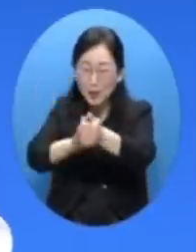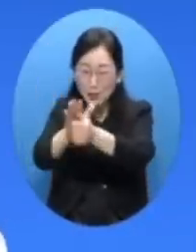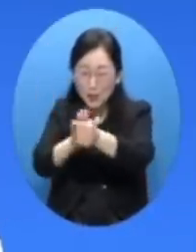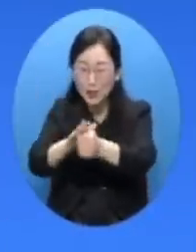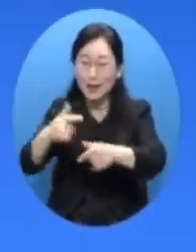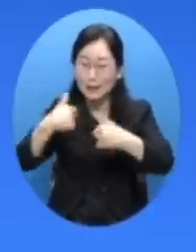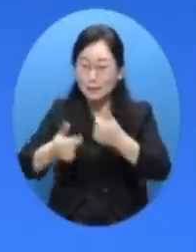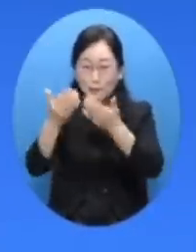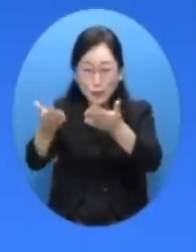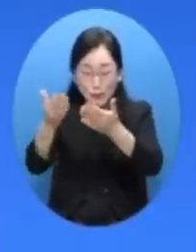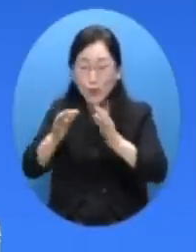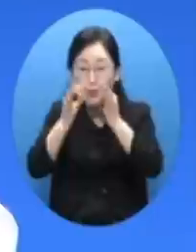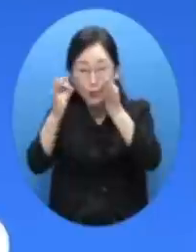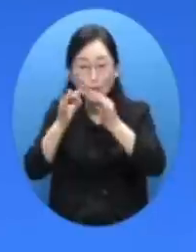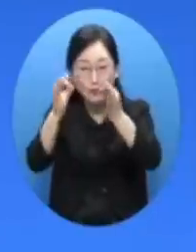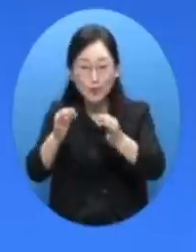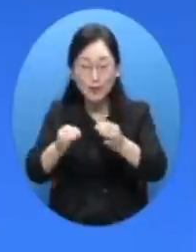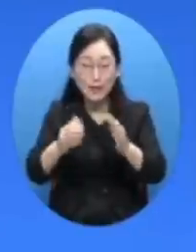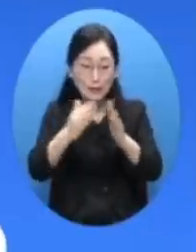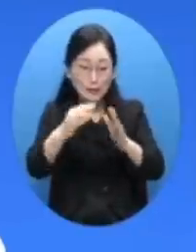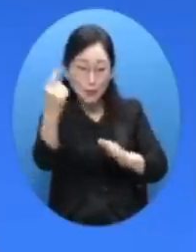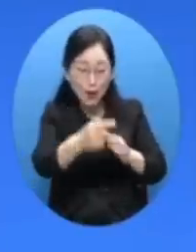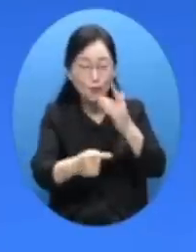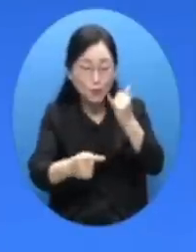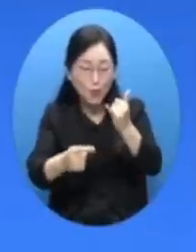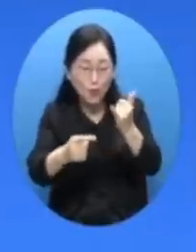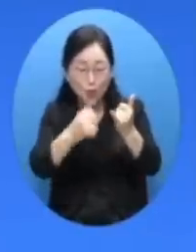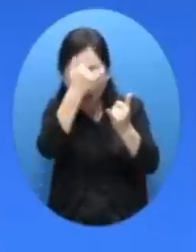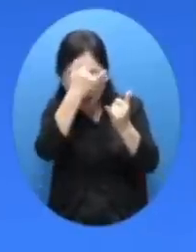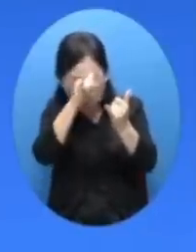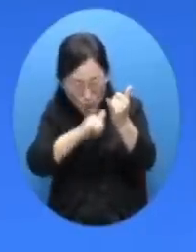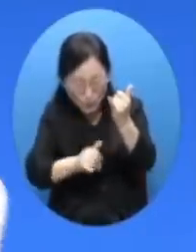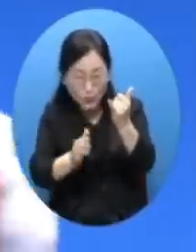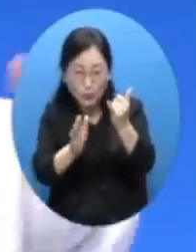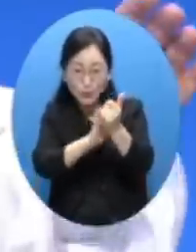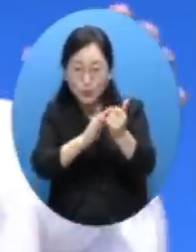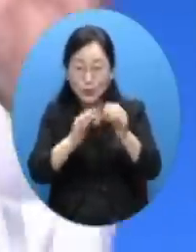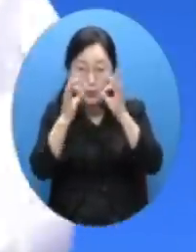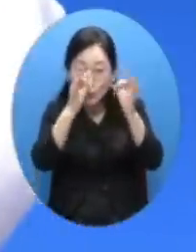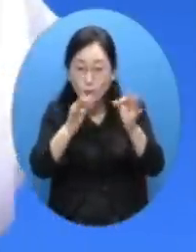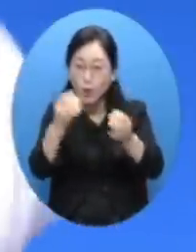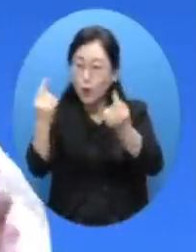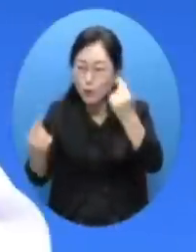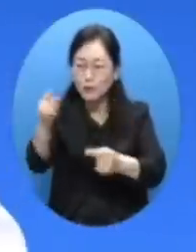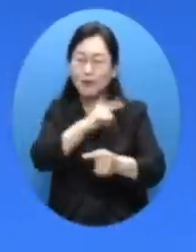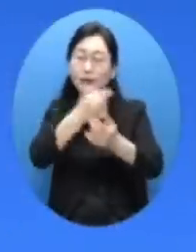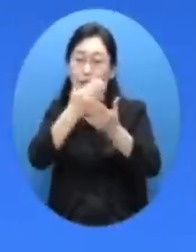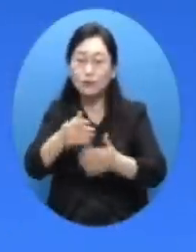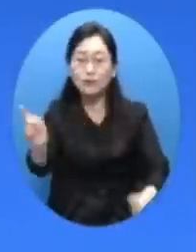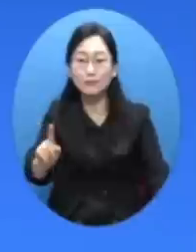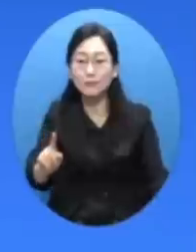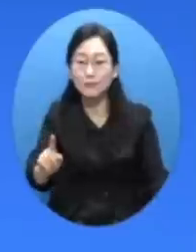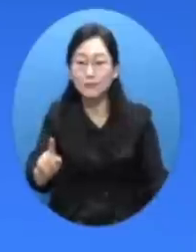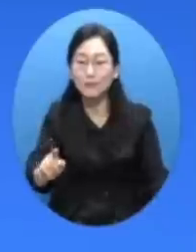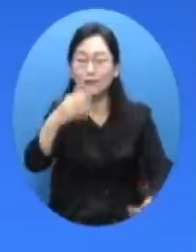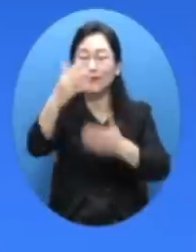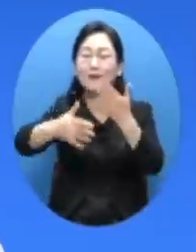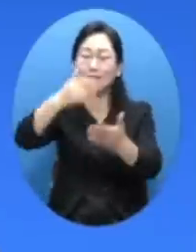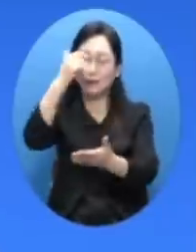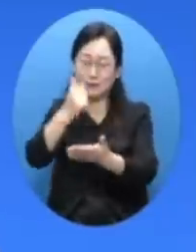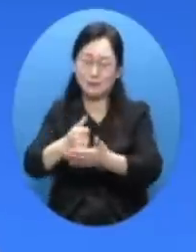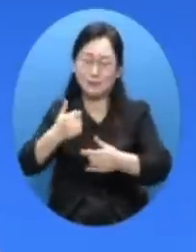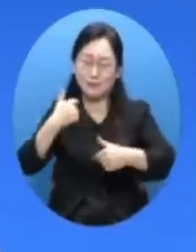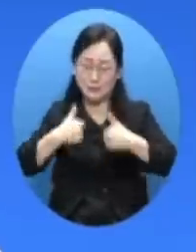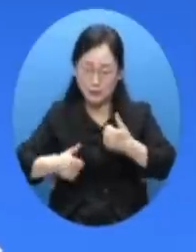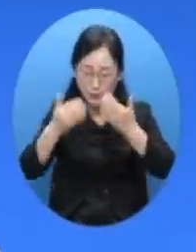기쁘게 하려고 노력을 하고 집에서는 부모를 기쁘게 하려고 노력하는데 이 모든 노력보다 가장 중요한 것이 하나님을